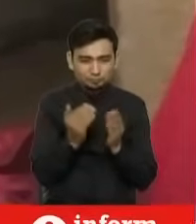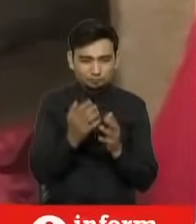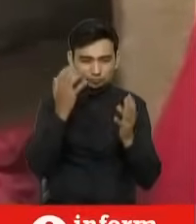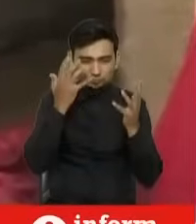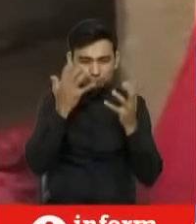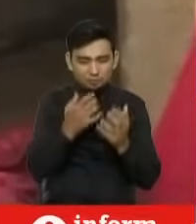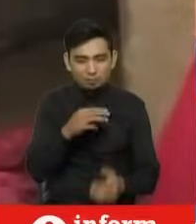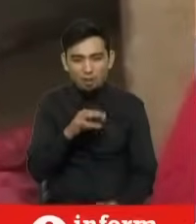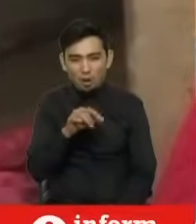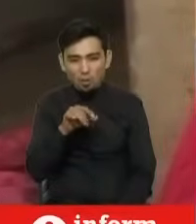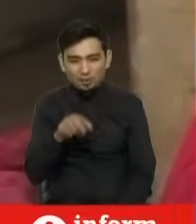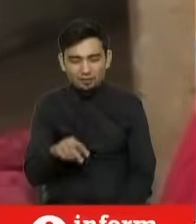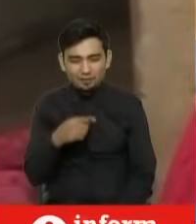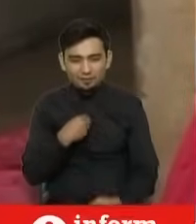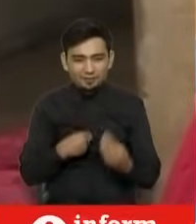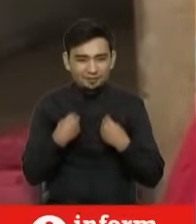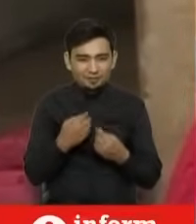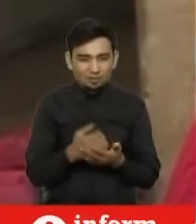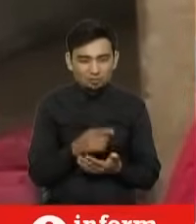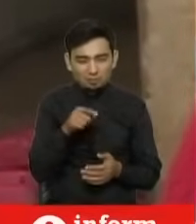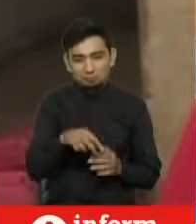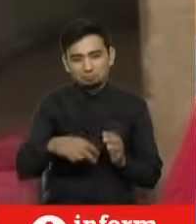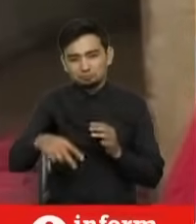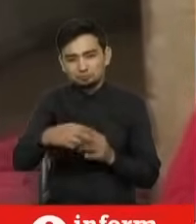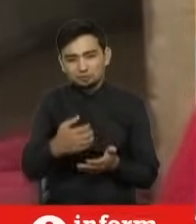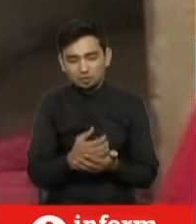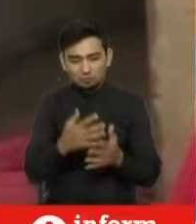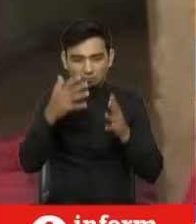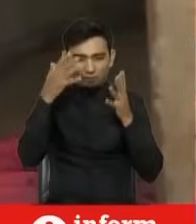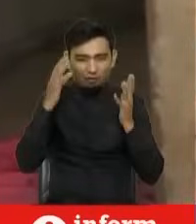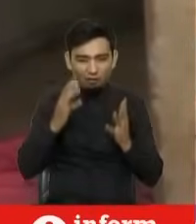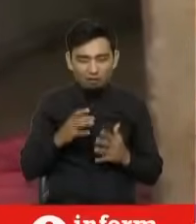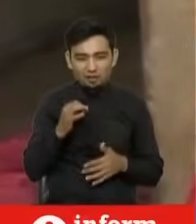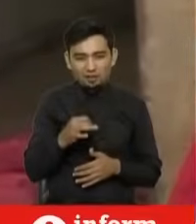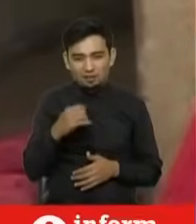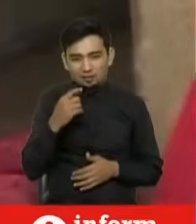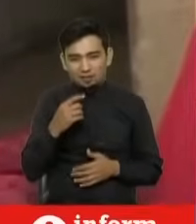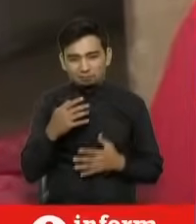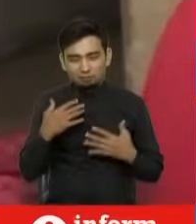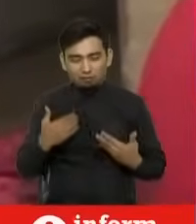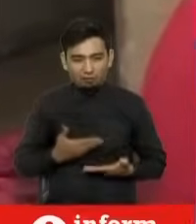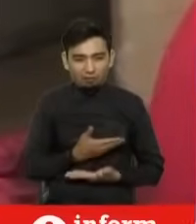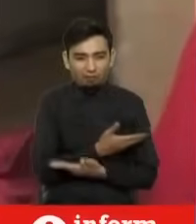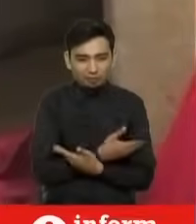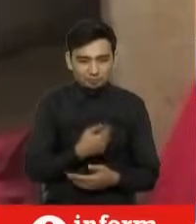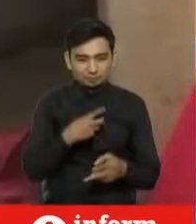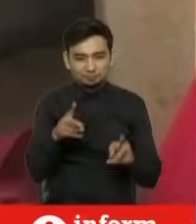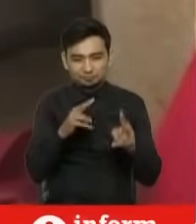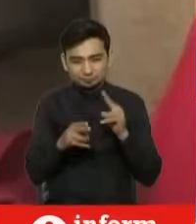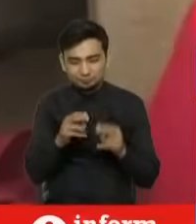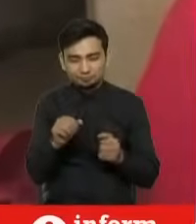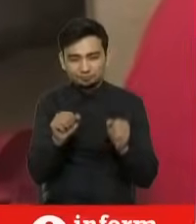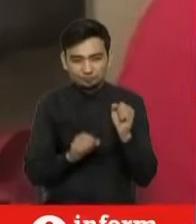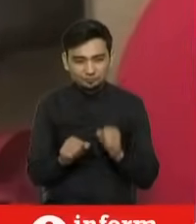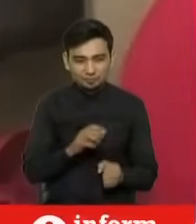Біз Маугулиді кейін таптық. Ол бақшаның артында жүр екен. Шашы өсіп кеткен, белінен асады. Сосын оны ретке келтірдік.